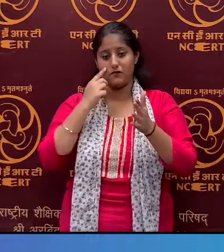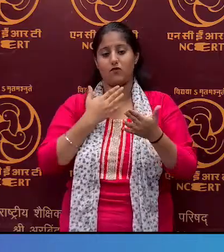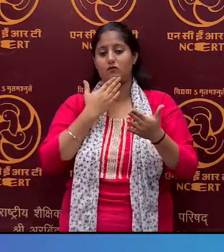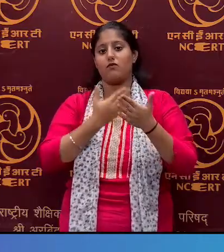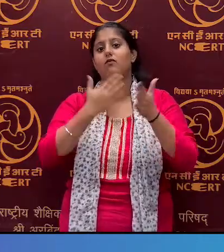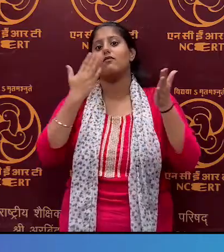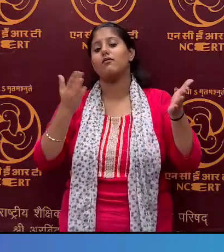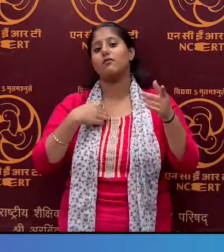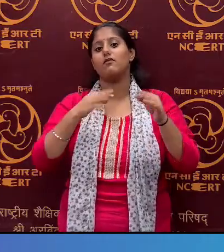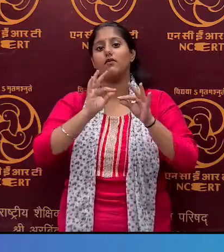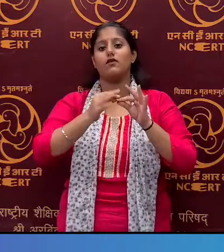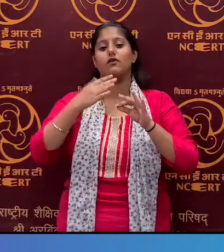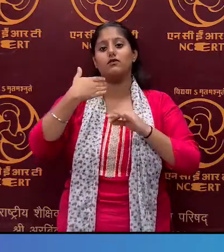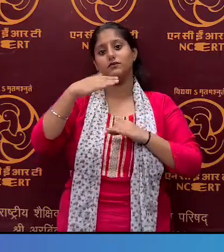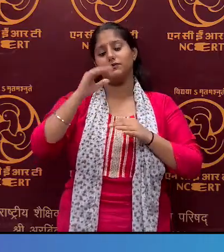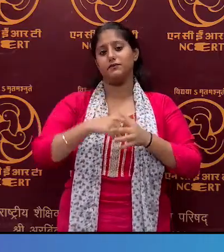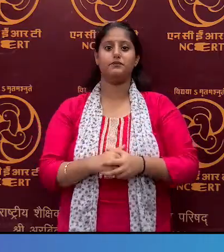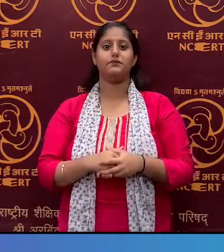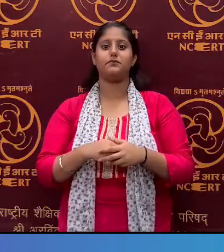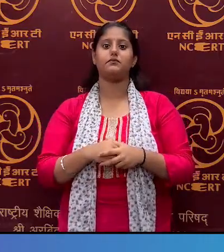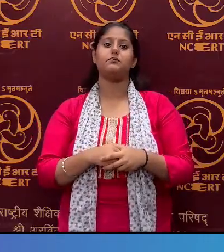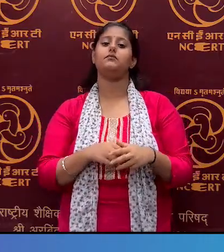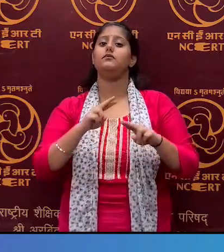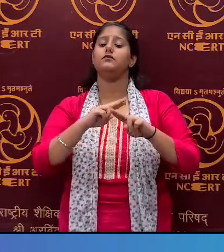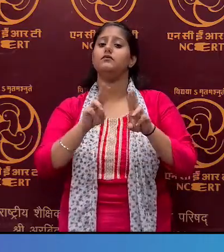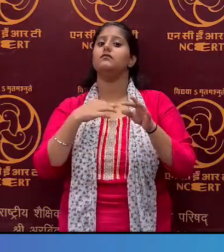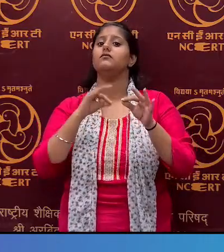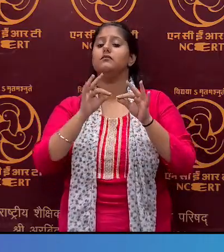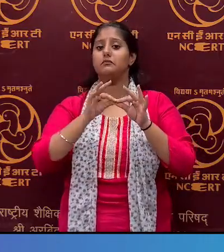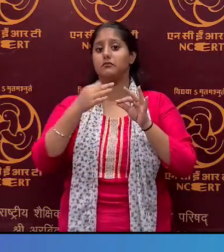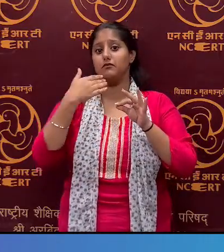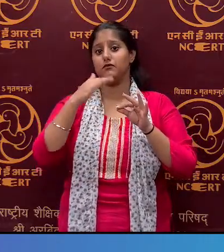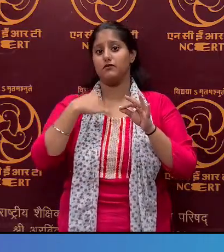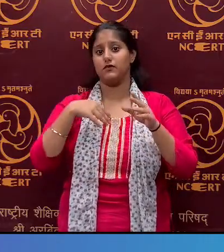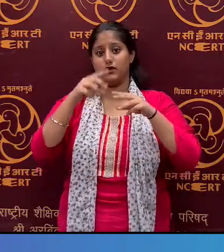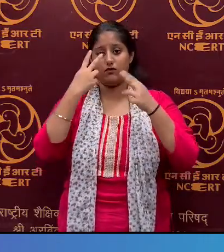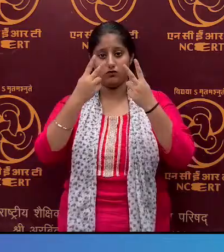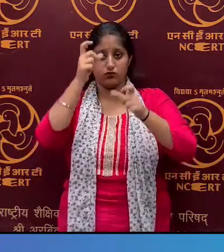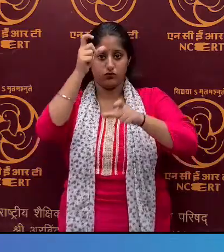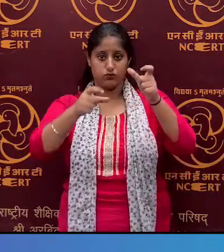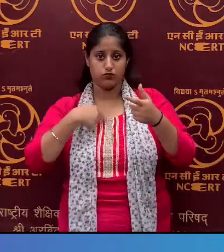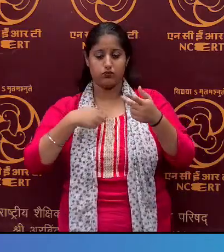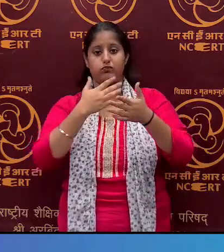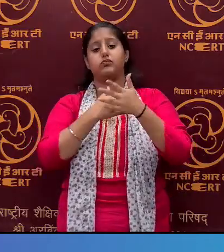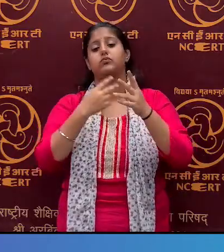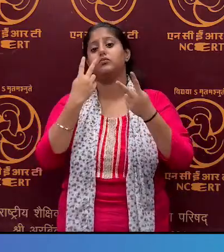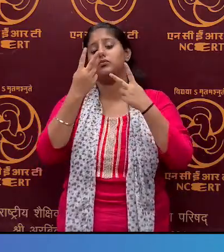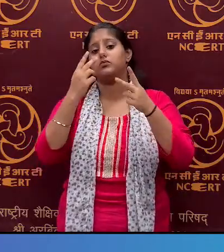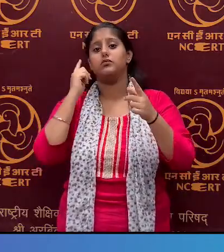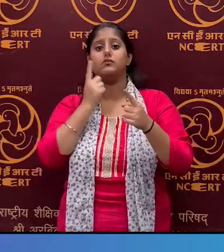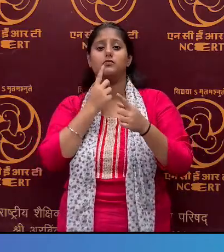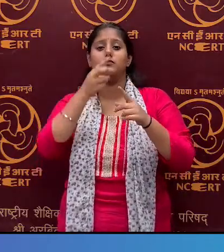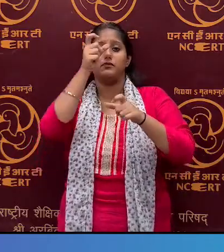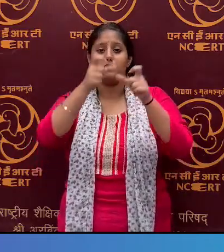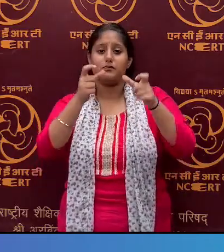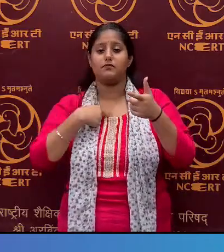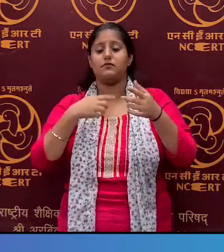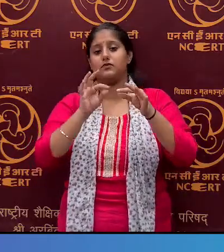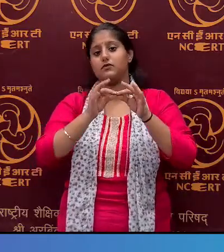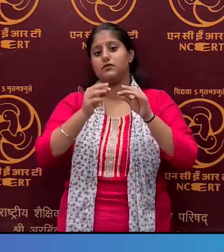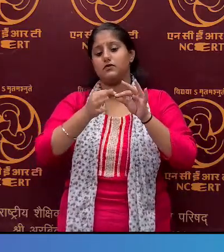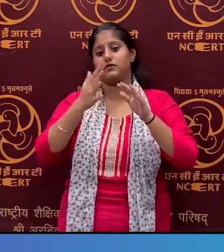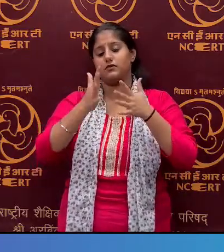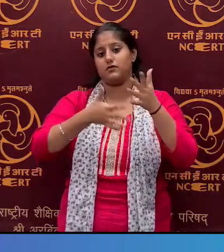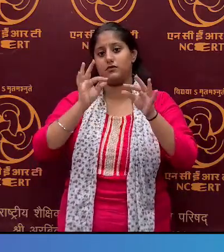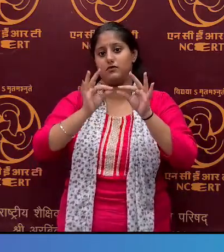आपका भी बहुत बहुत धन्यवाद देते हैं कि आप इस पूरे सत्र में हमारे लर्नर्स को और हमारे जो व्यूअर्स हैं उनके साथ आप एज अ साइन लैंग्वेज इंटरप्रेटर